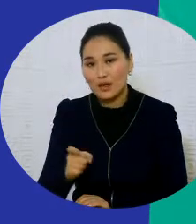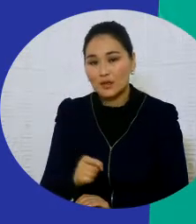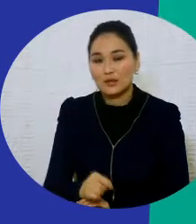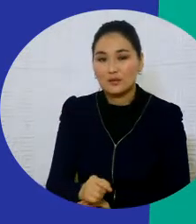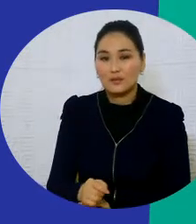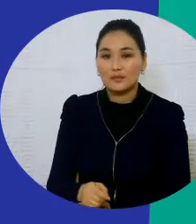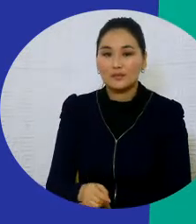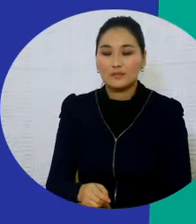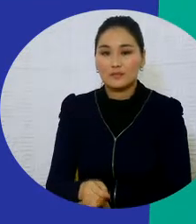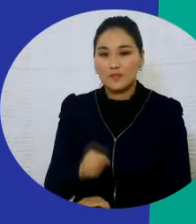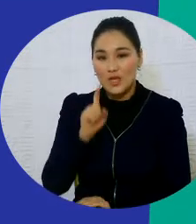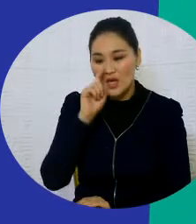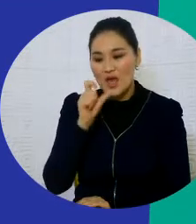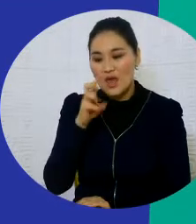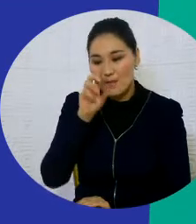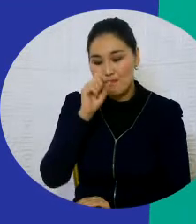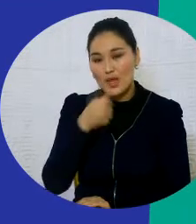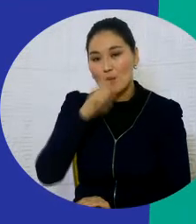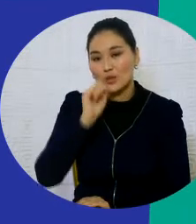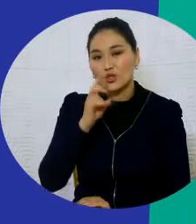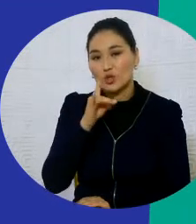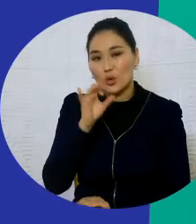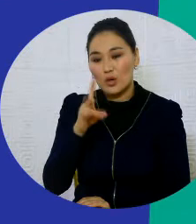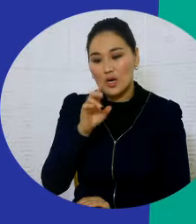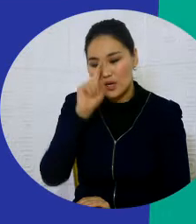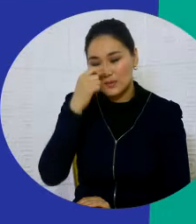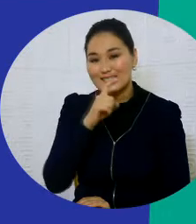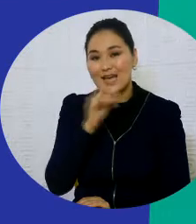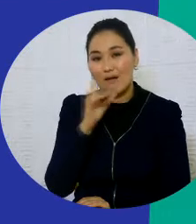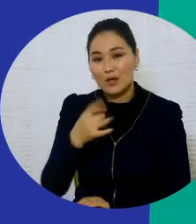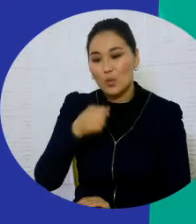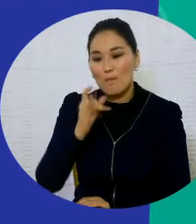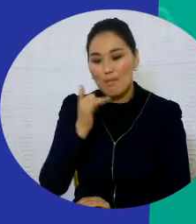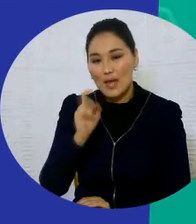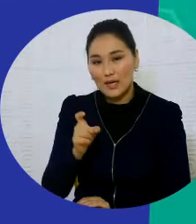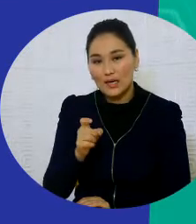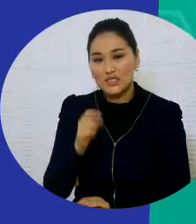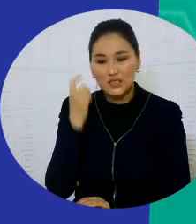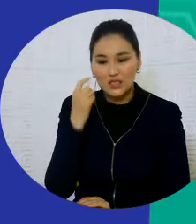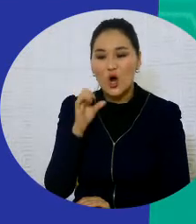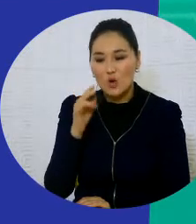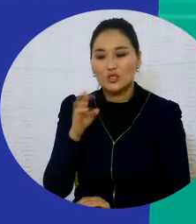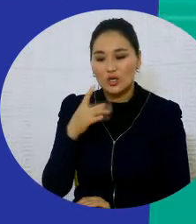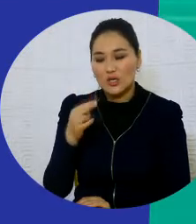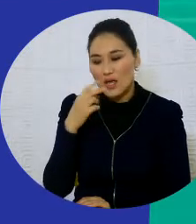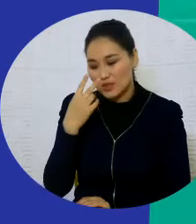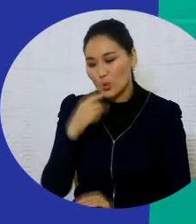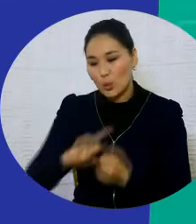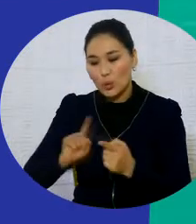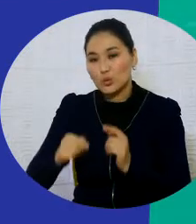дагуу дохлоожуулалтанд хамрагдах, эмийг зөвхөн эмжийн зааврын дагуу хэрэглэх, чих өвчин тохиолдолд бүрэн